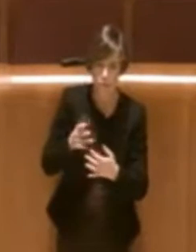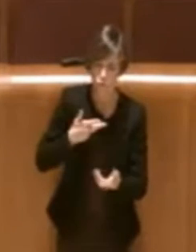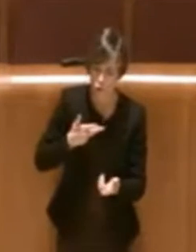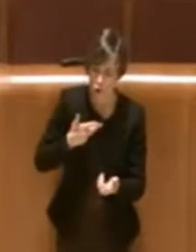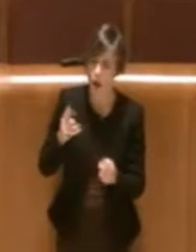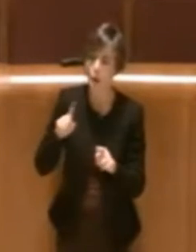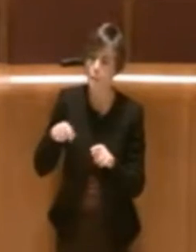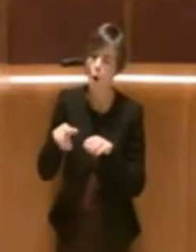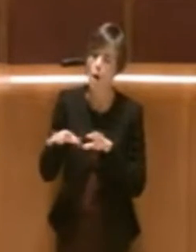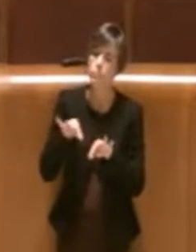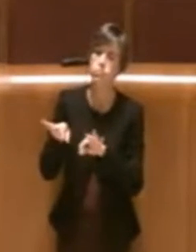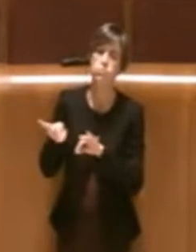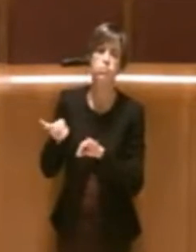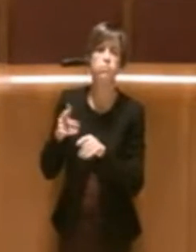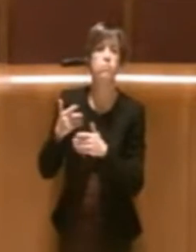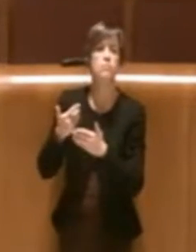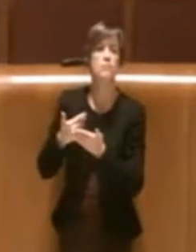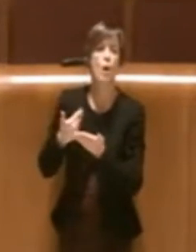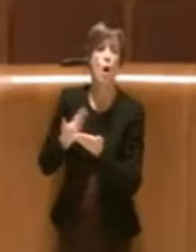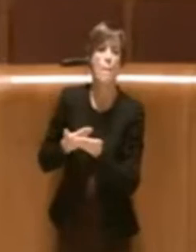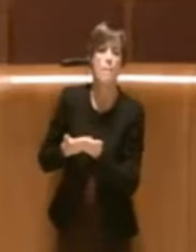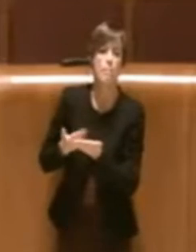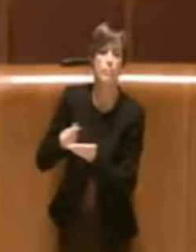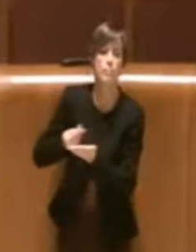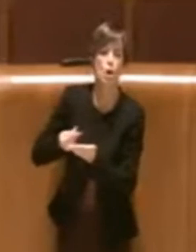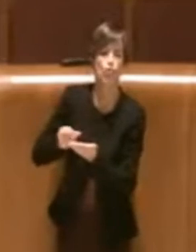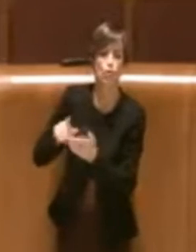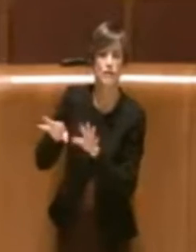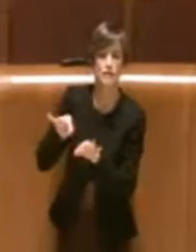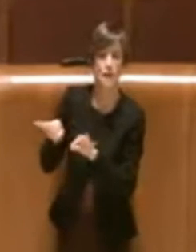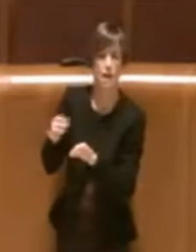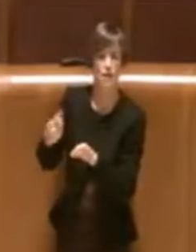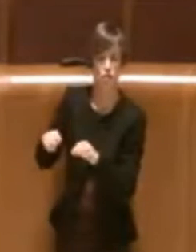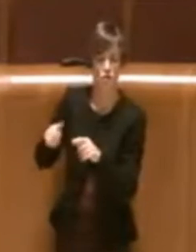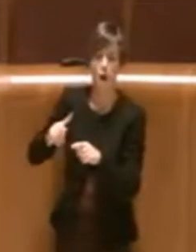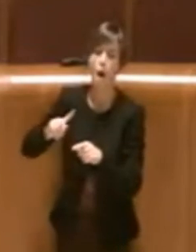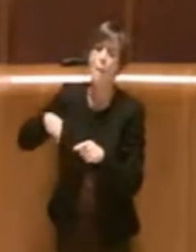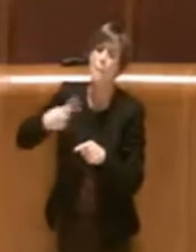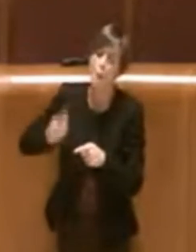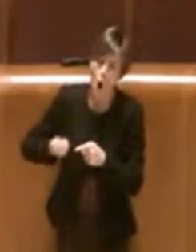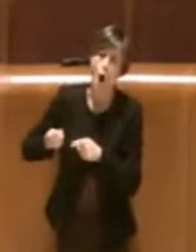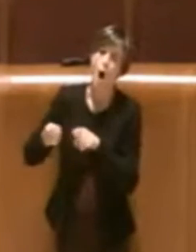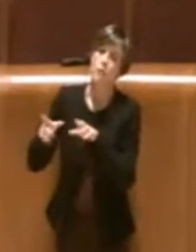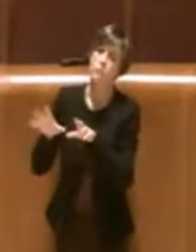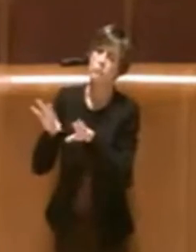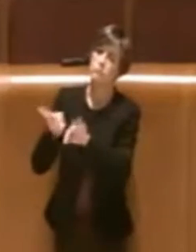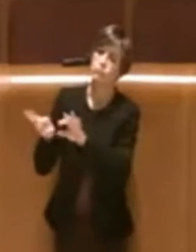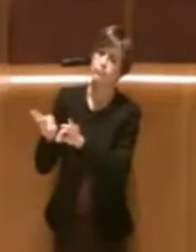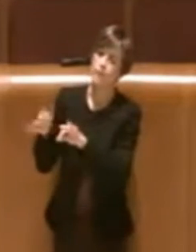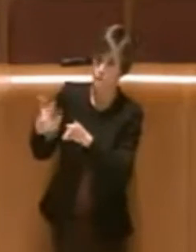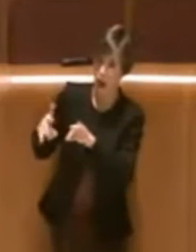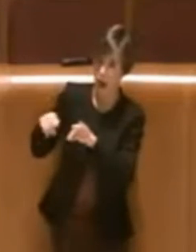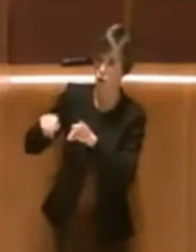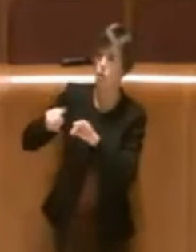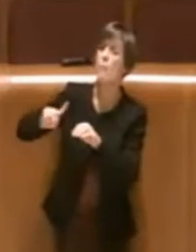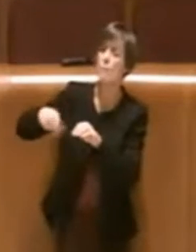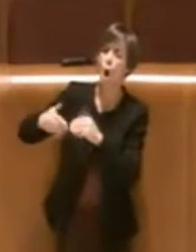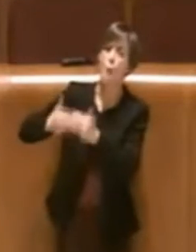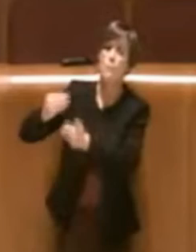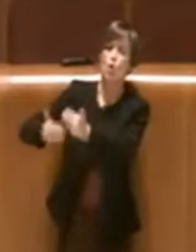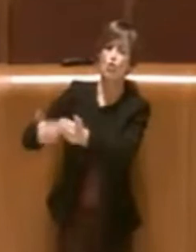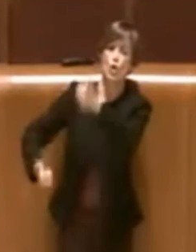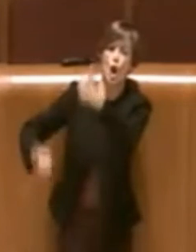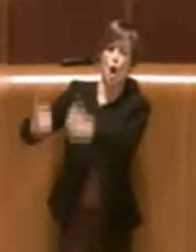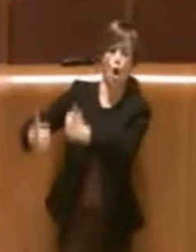dall'amministrazione verranno attivate delle procedure concorrenziali. quindi anche in questo campo noi riusciremo